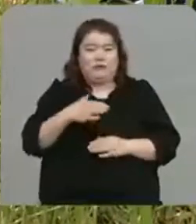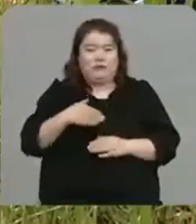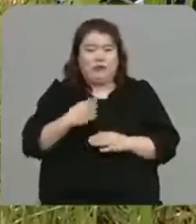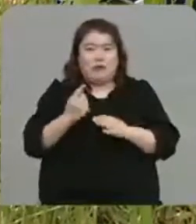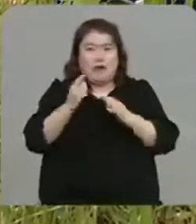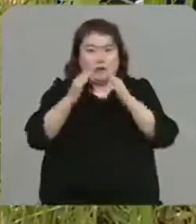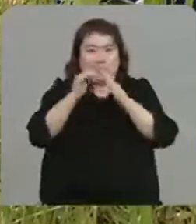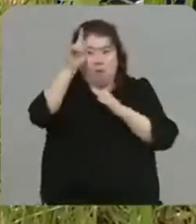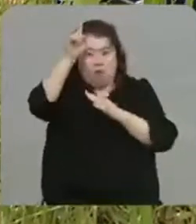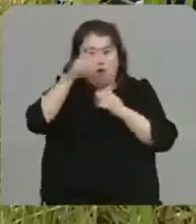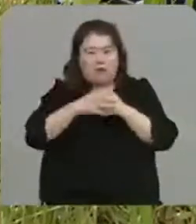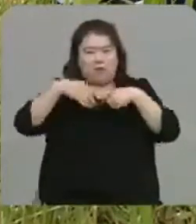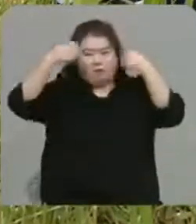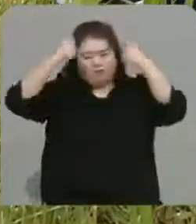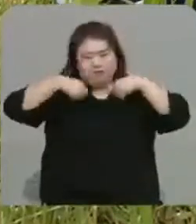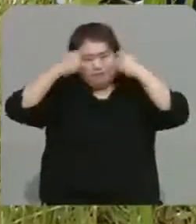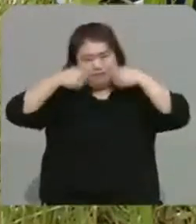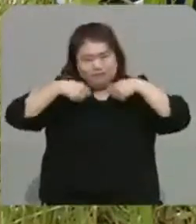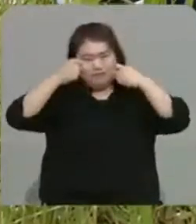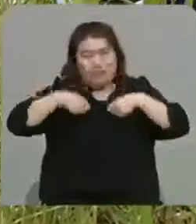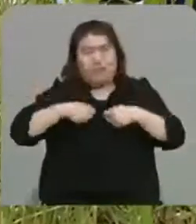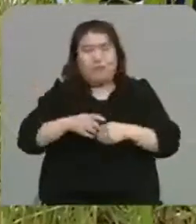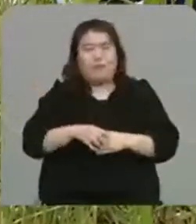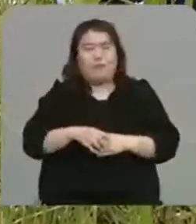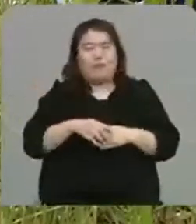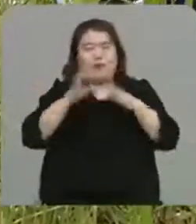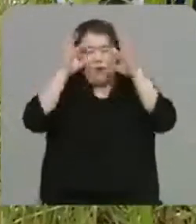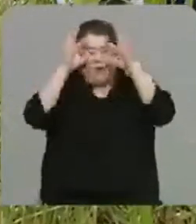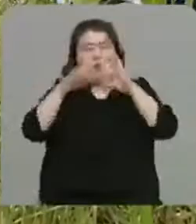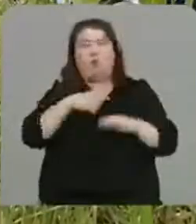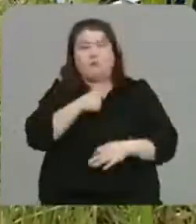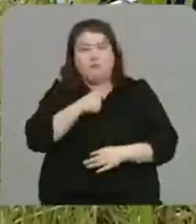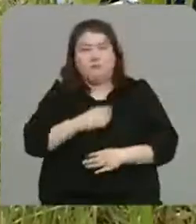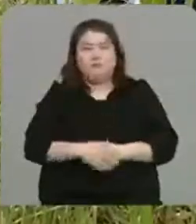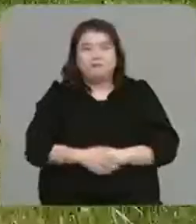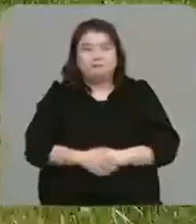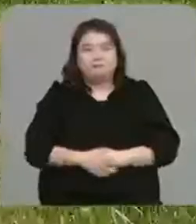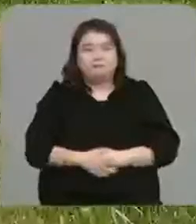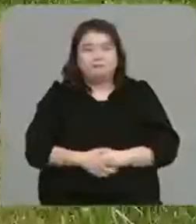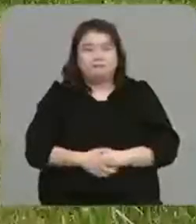옥상 올라가서 막 엉엉 울었어. 보고 싶어서.